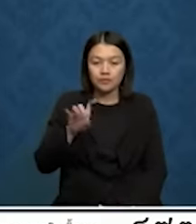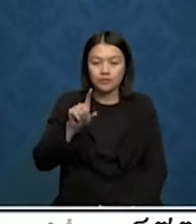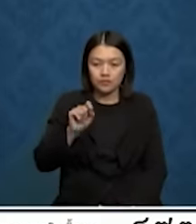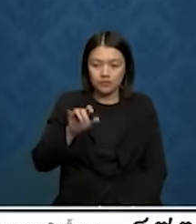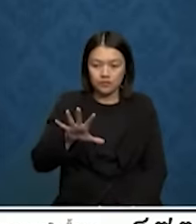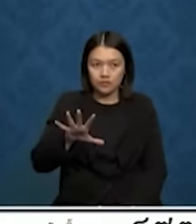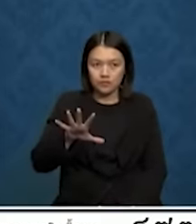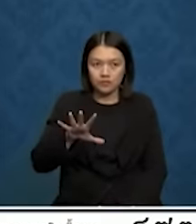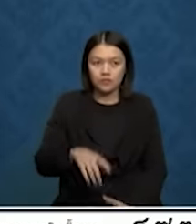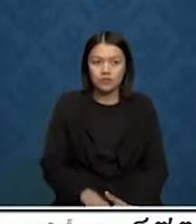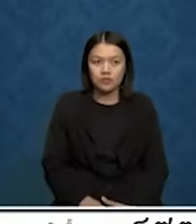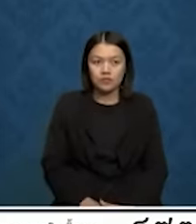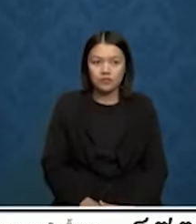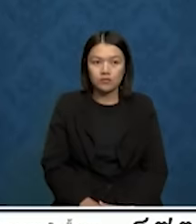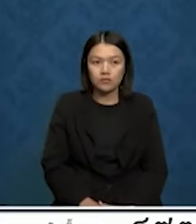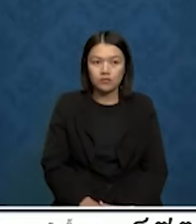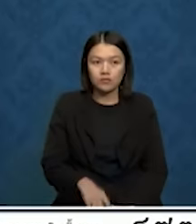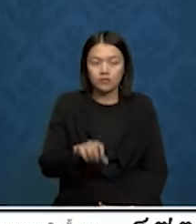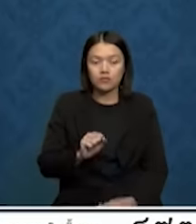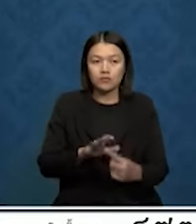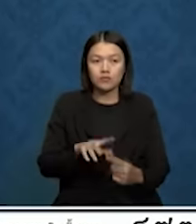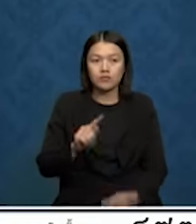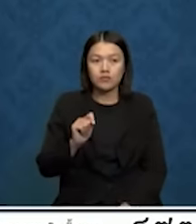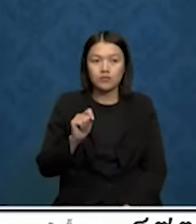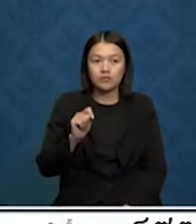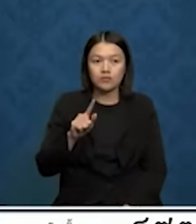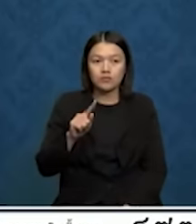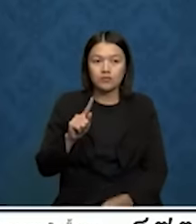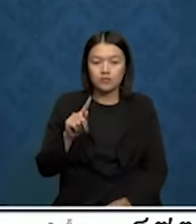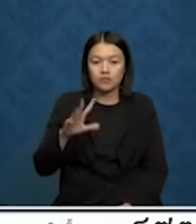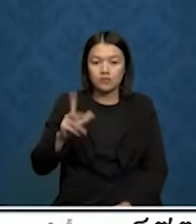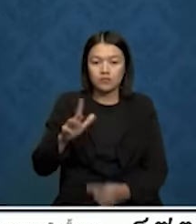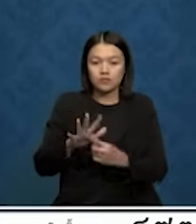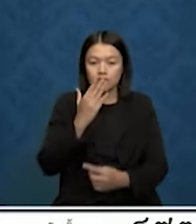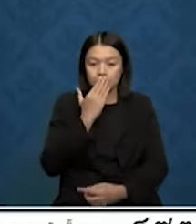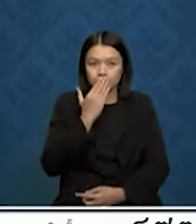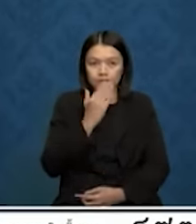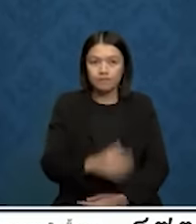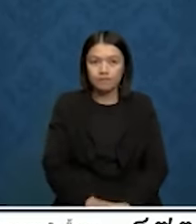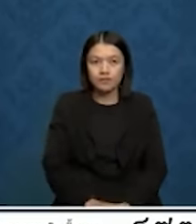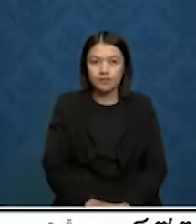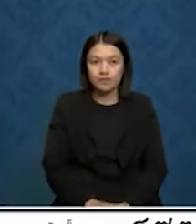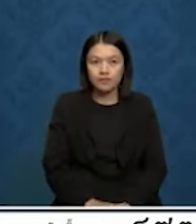425นางสาวสุนัชชาโลสถาพรพิพิธ งดออกเสียงค่ะ